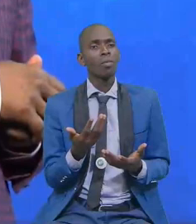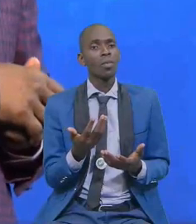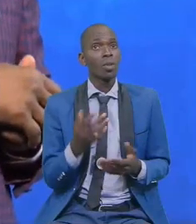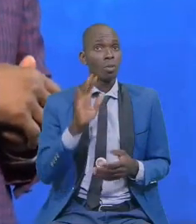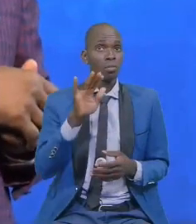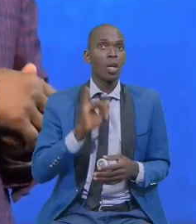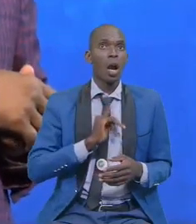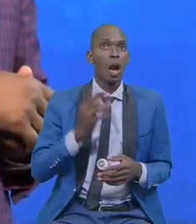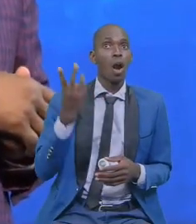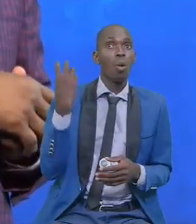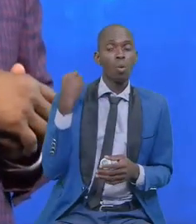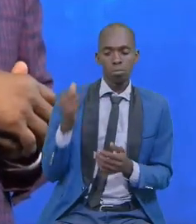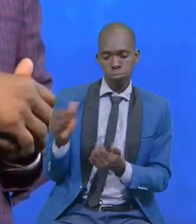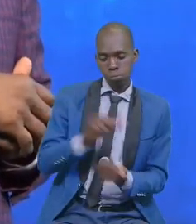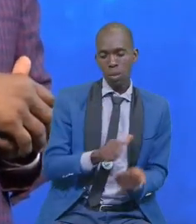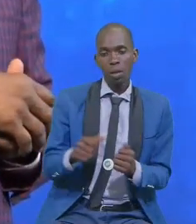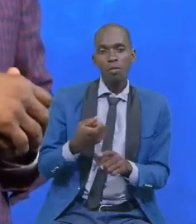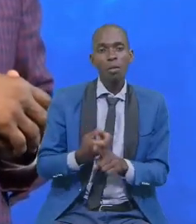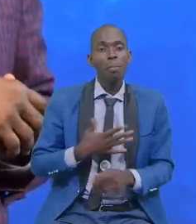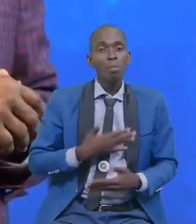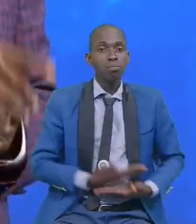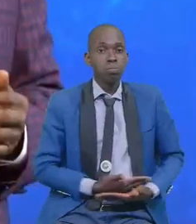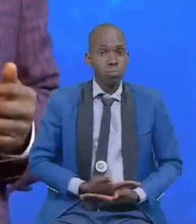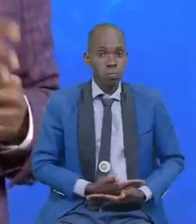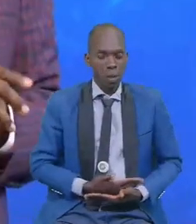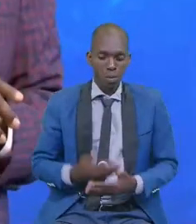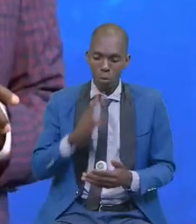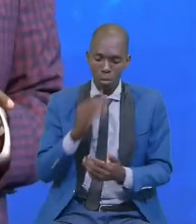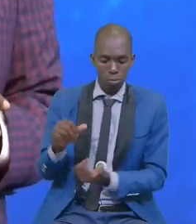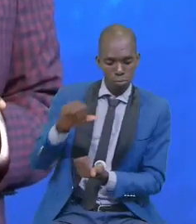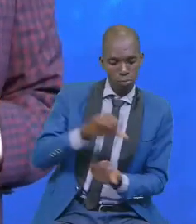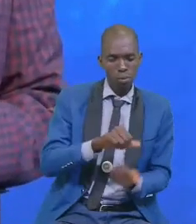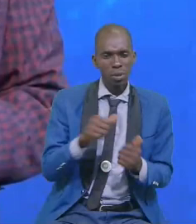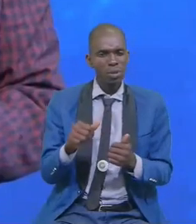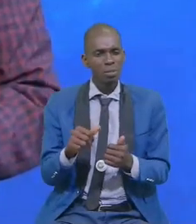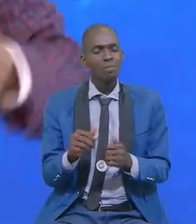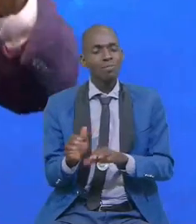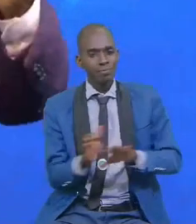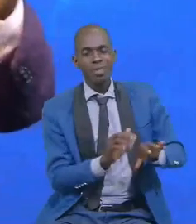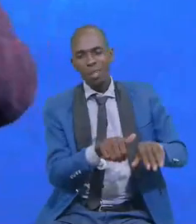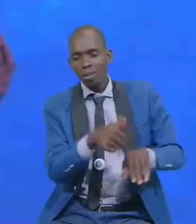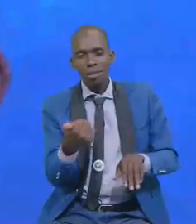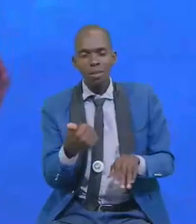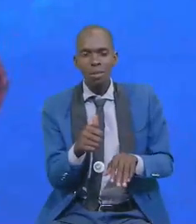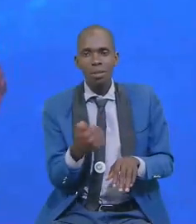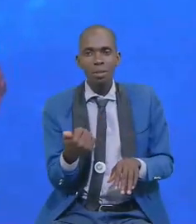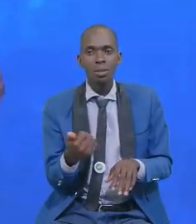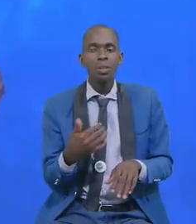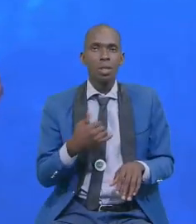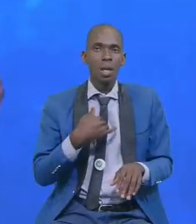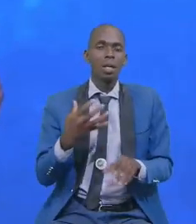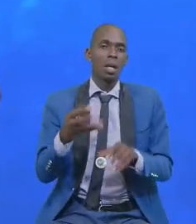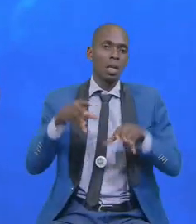Il dit, j'ai été baptisé quand j'étais enfant. J'ai dit, dis autre chose. Ah, je prends